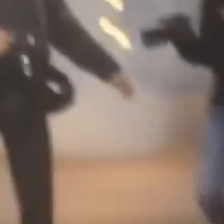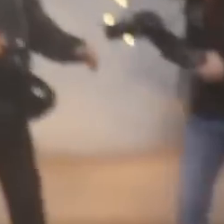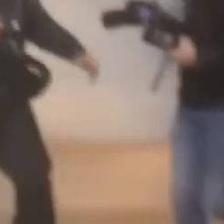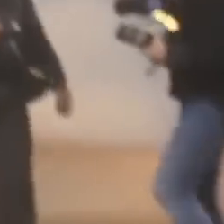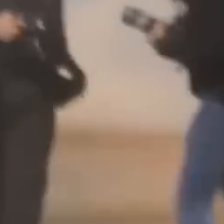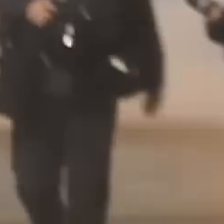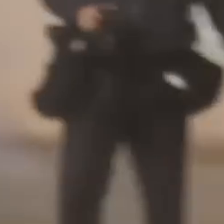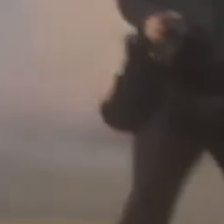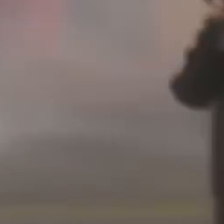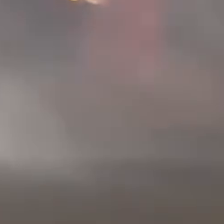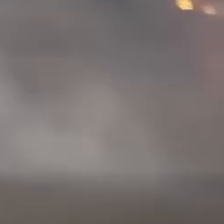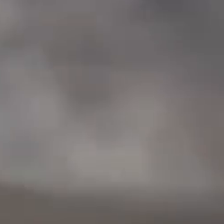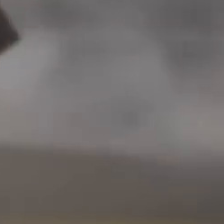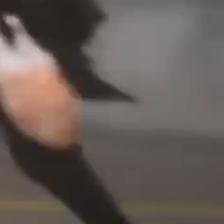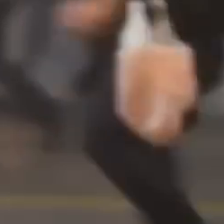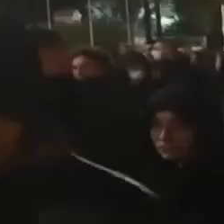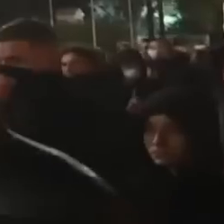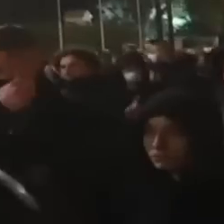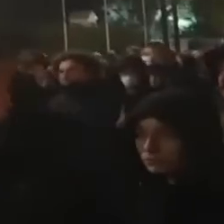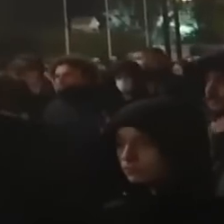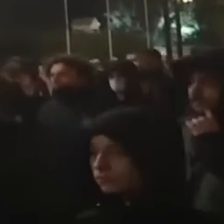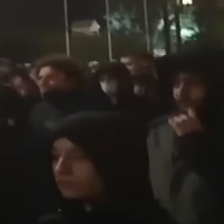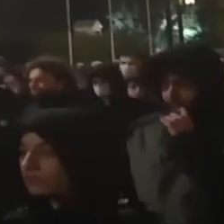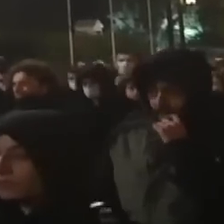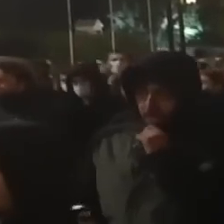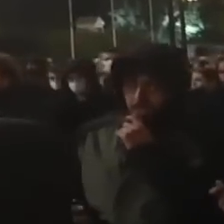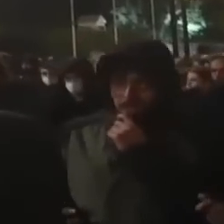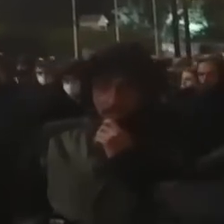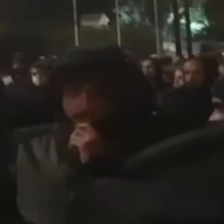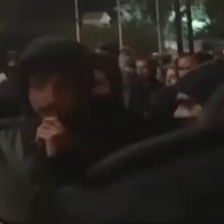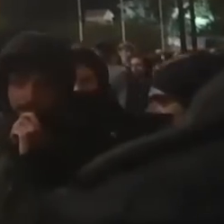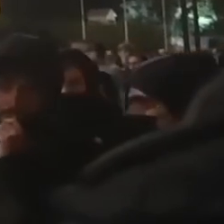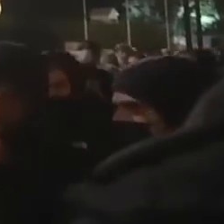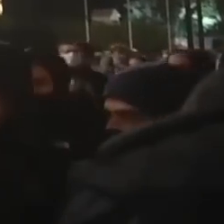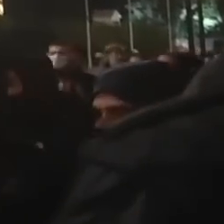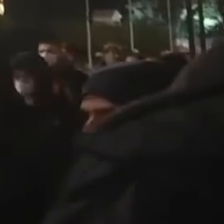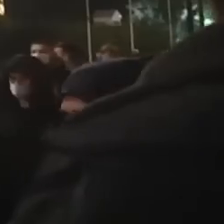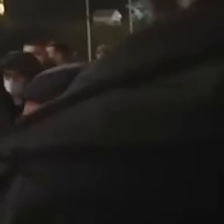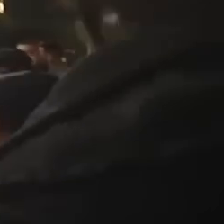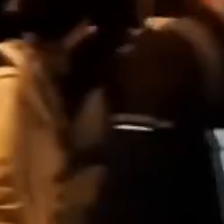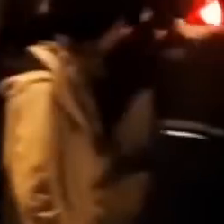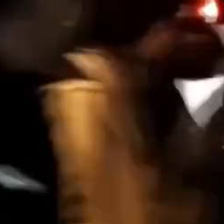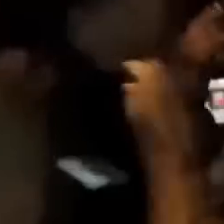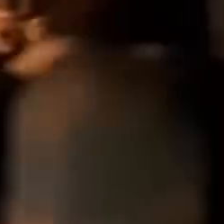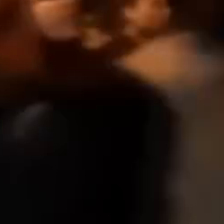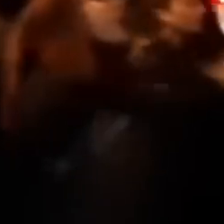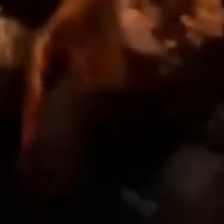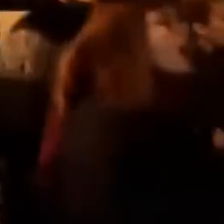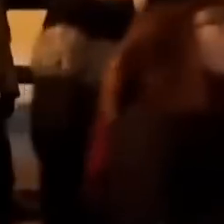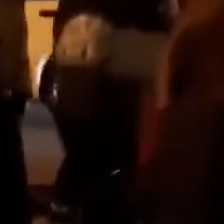Yunanistan'da polisin ateş açtığı 16 yaşındaki genç hayatını kaybetti. Halk polis şiddetine karşı sokaklara döküldü, polisle